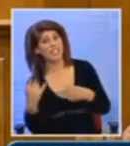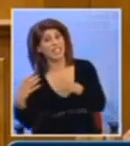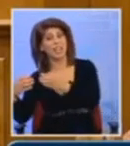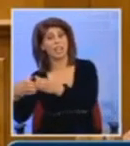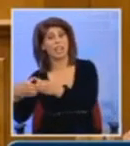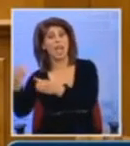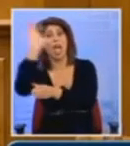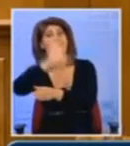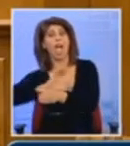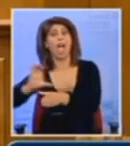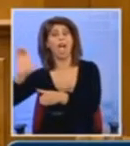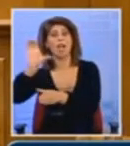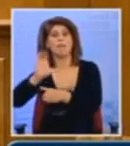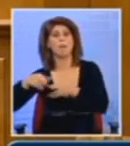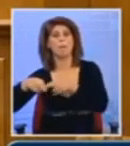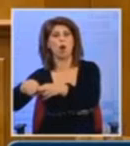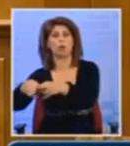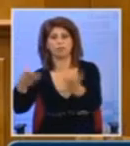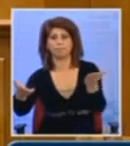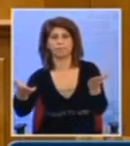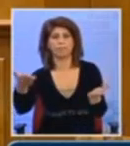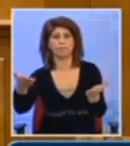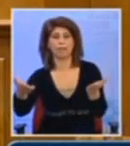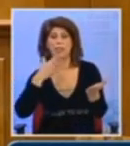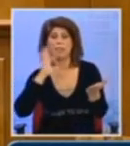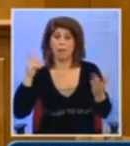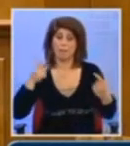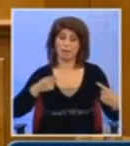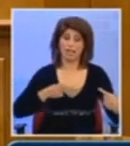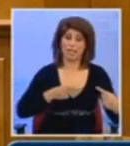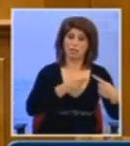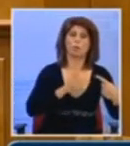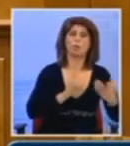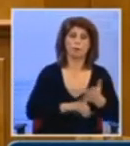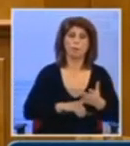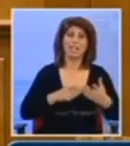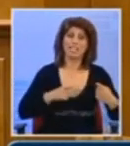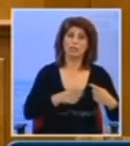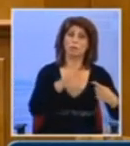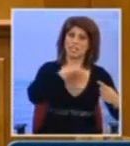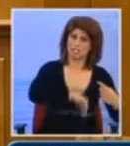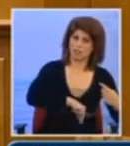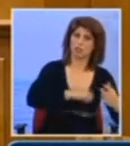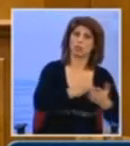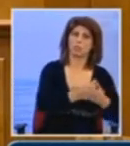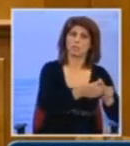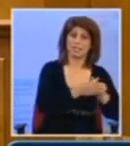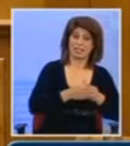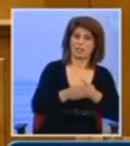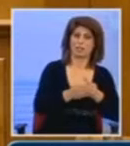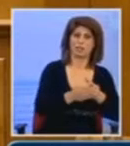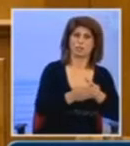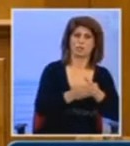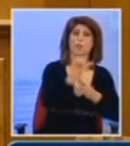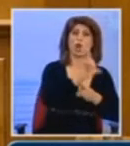ευρωπαϊκή πορεία. Αυτό είναι το δίλημα. Αν θα πρέπει να συγκρουστούμε δηλαδή, θα πρέπει να συγκρουστούμε και με τα συμφέροντα και με τις συντεχνίες και με το